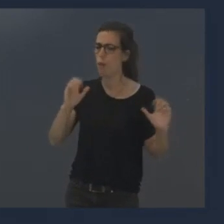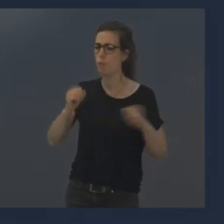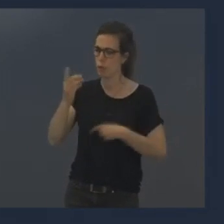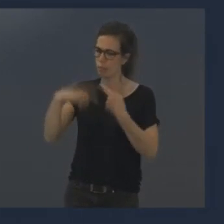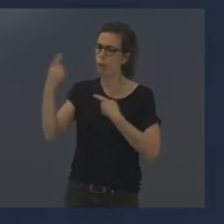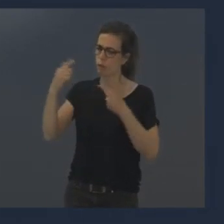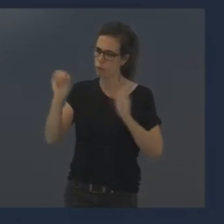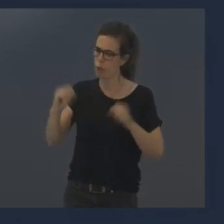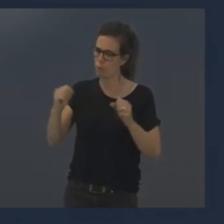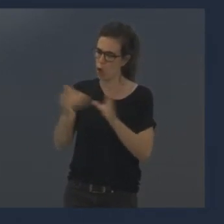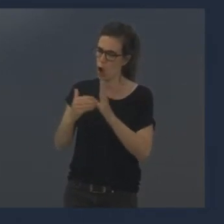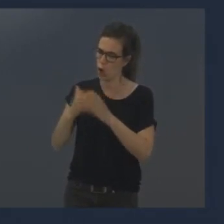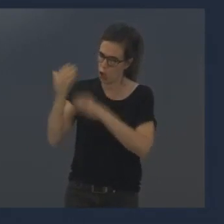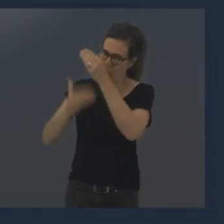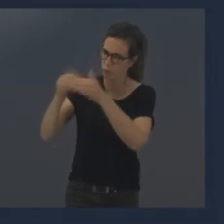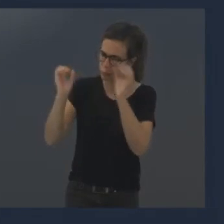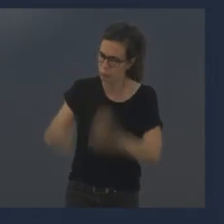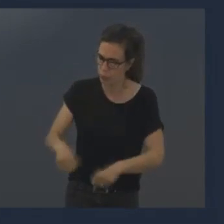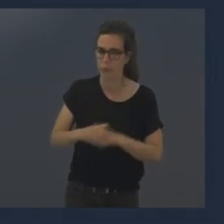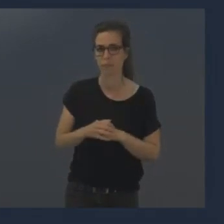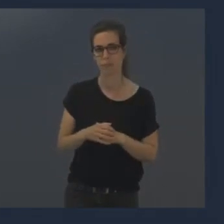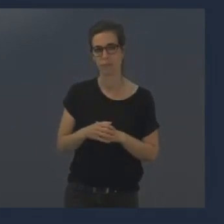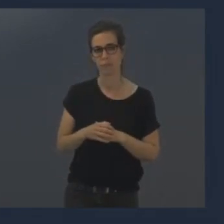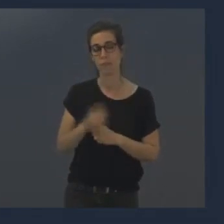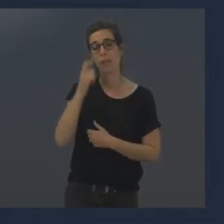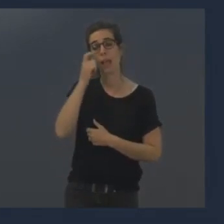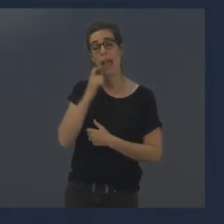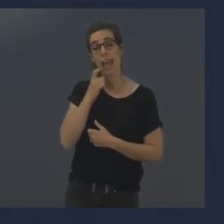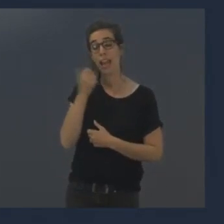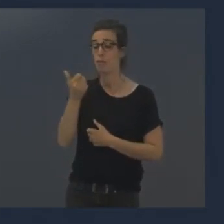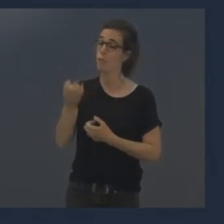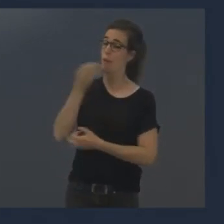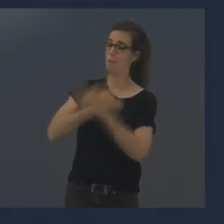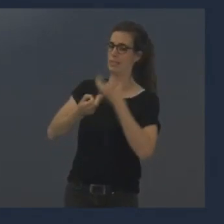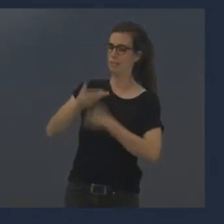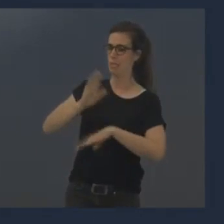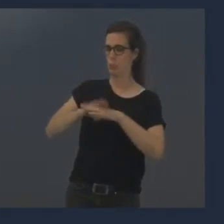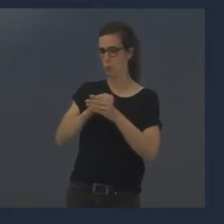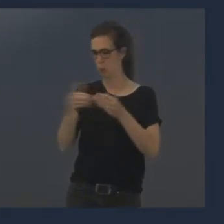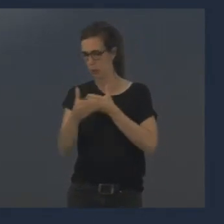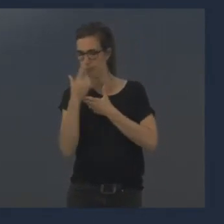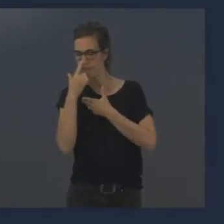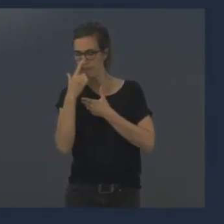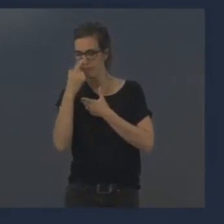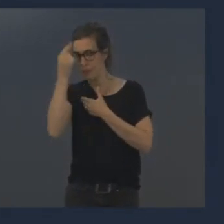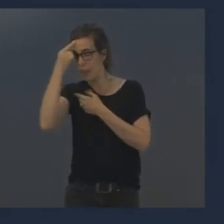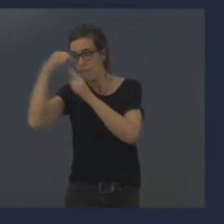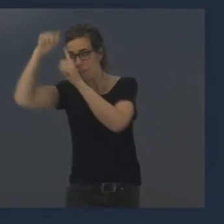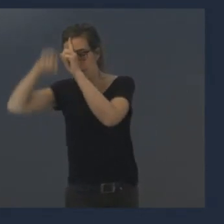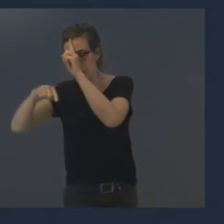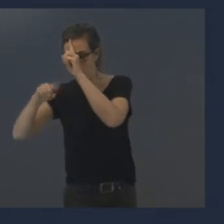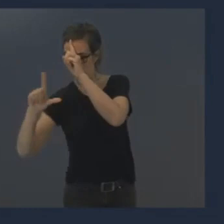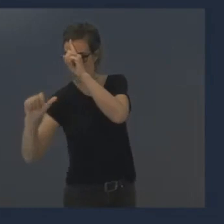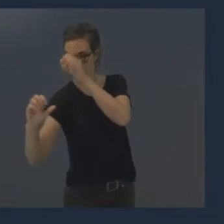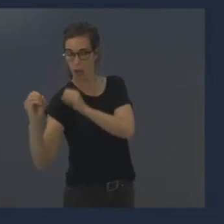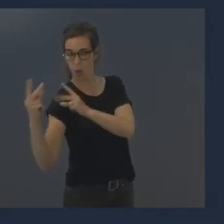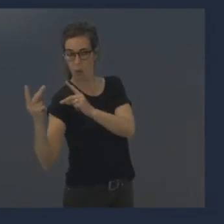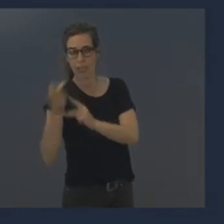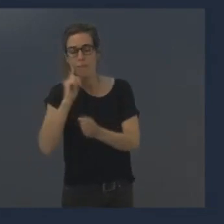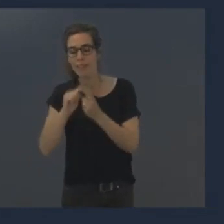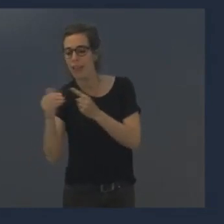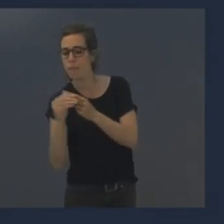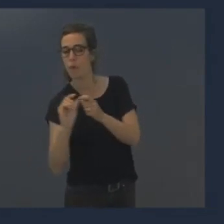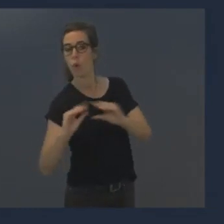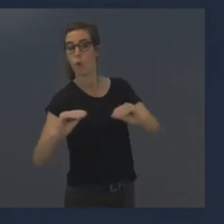faire. L'élève n'apporte pas la preuve des principes qu'il avance. » Il y a beaucoup de choses dans